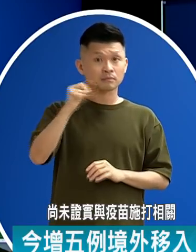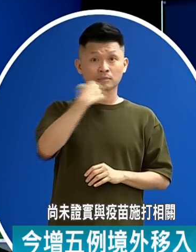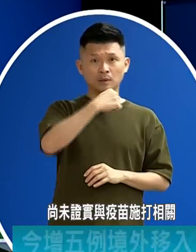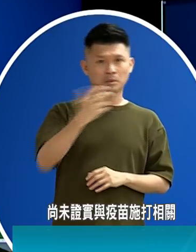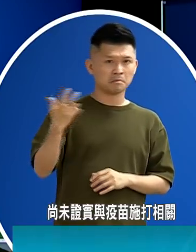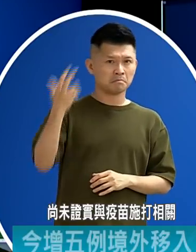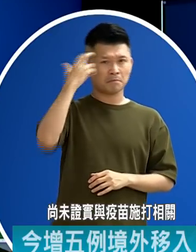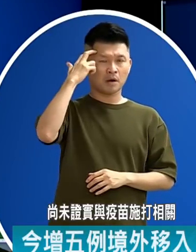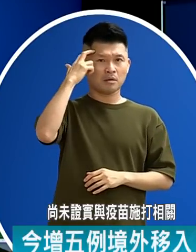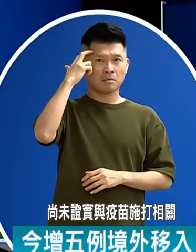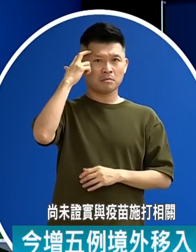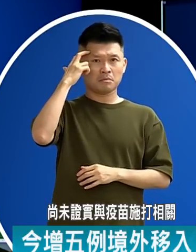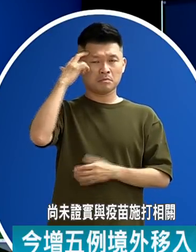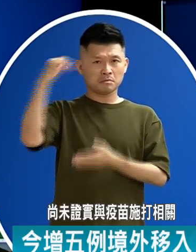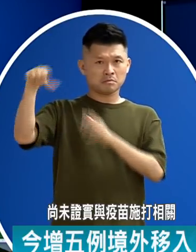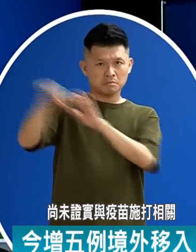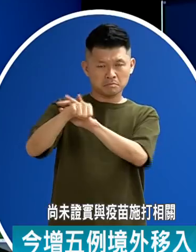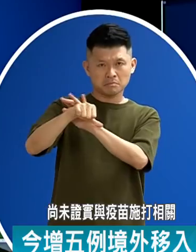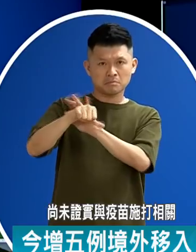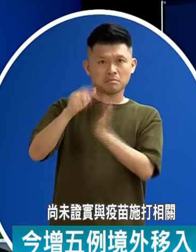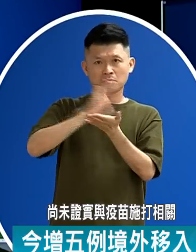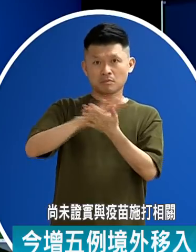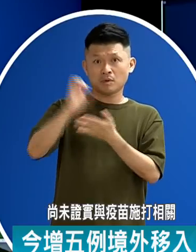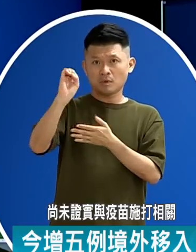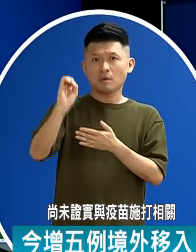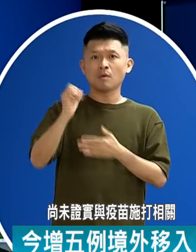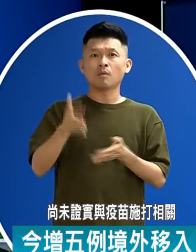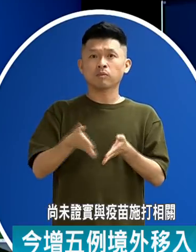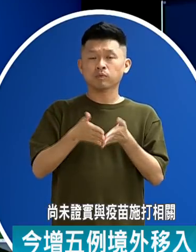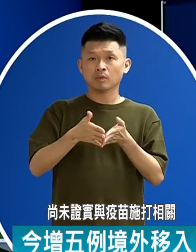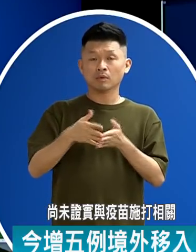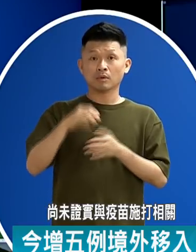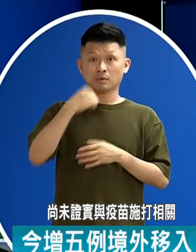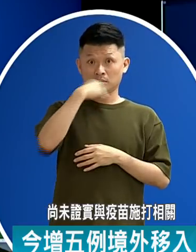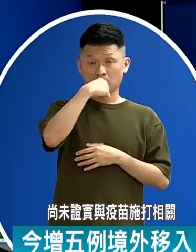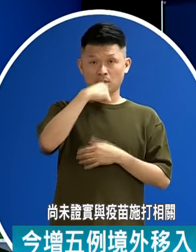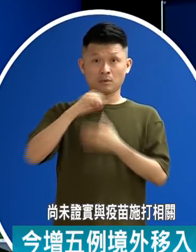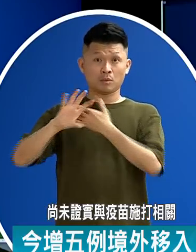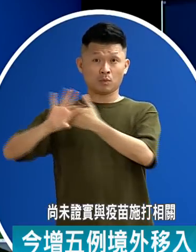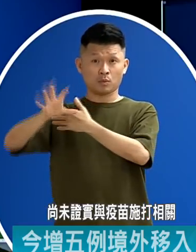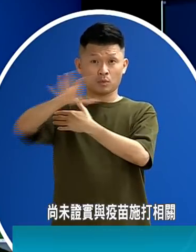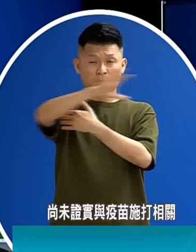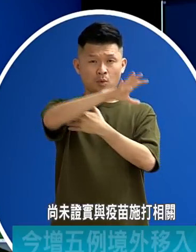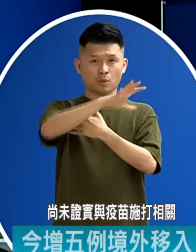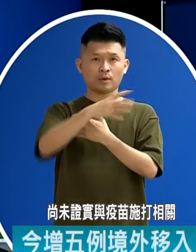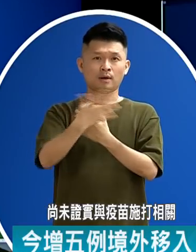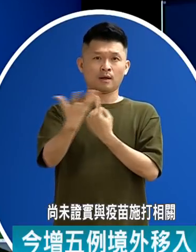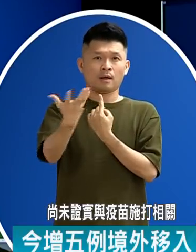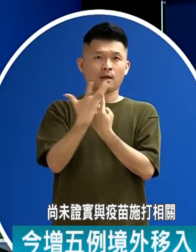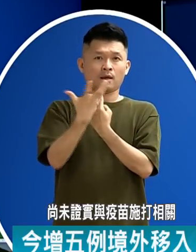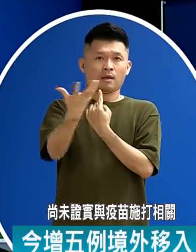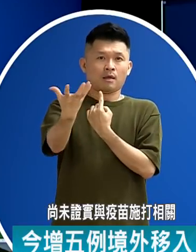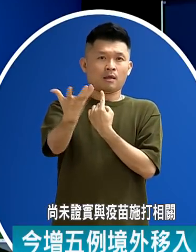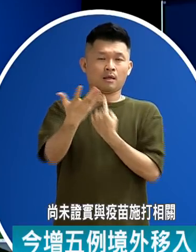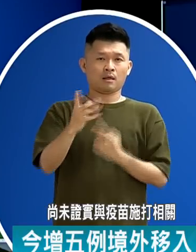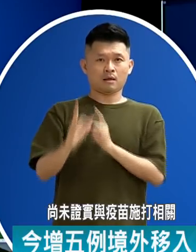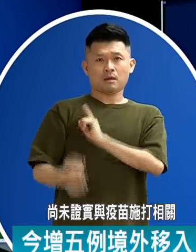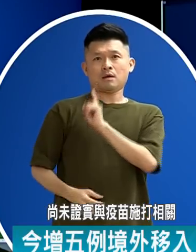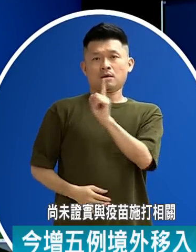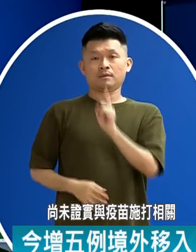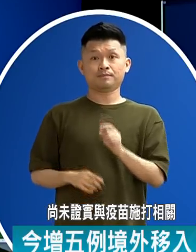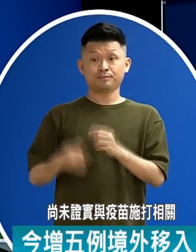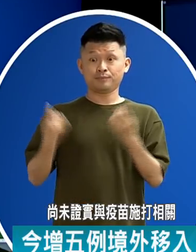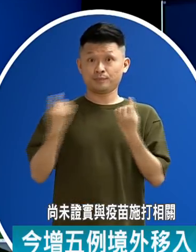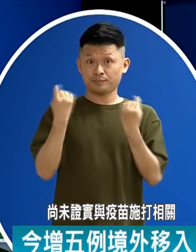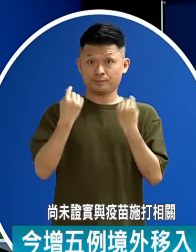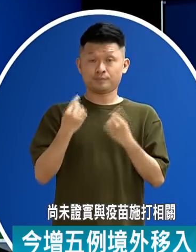坚持要清零的话，那很可能让台湾在国际上越来越被孤立。那么他就举了纽澳的例子，他们强调说，他们